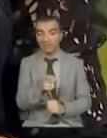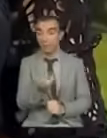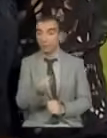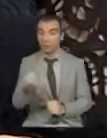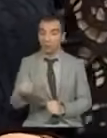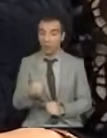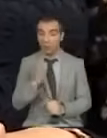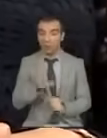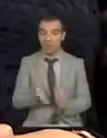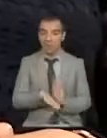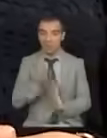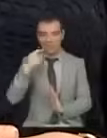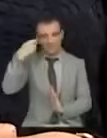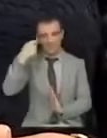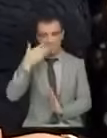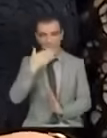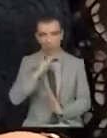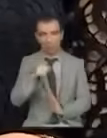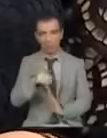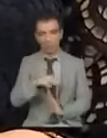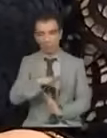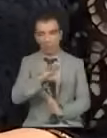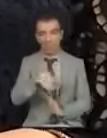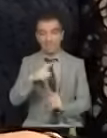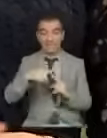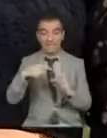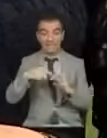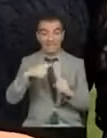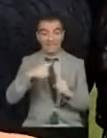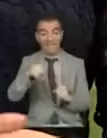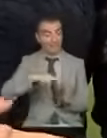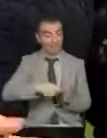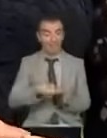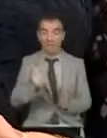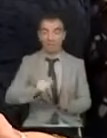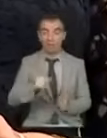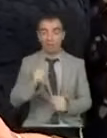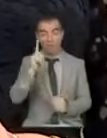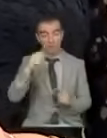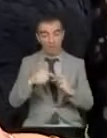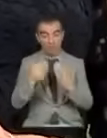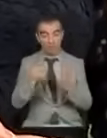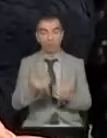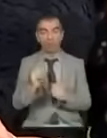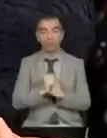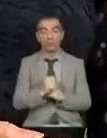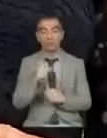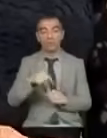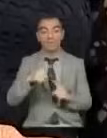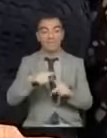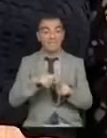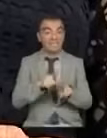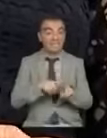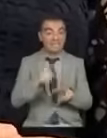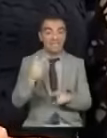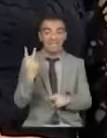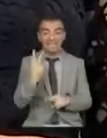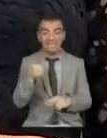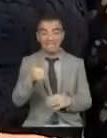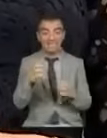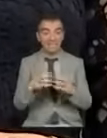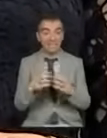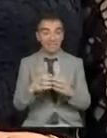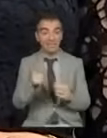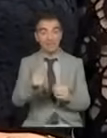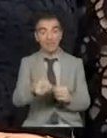çok fazla böyle evet. film yok. Ve bunların hepsine de TRT imza atıyor. Allah razı olsun evet. TRT'den. Şimdi Tay 2 Ebabil takımı